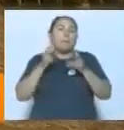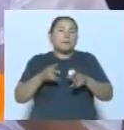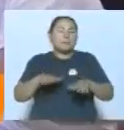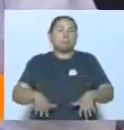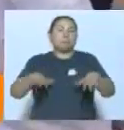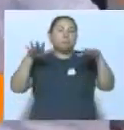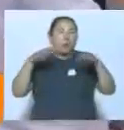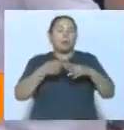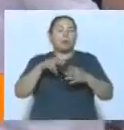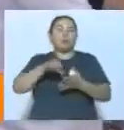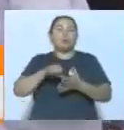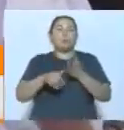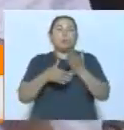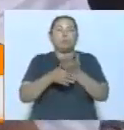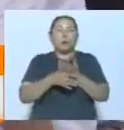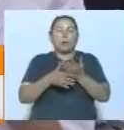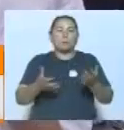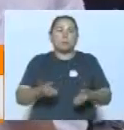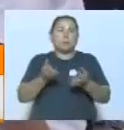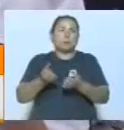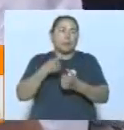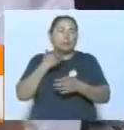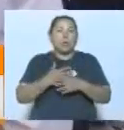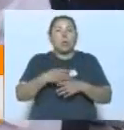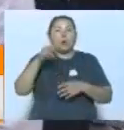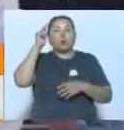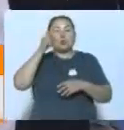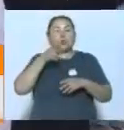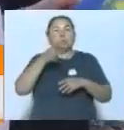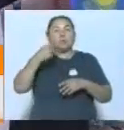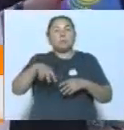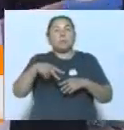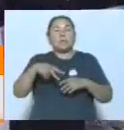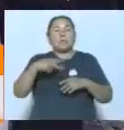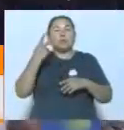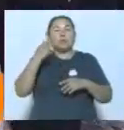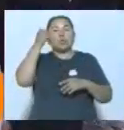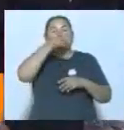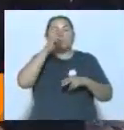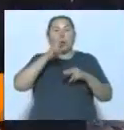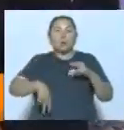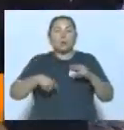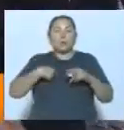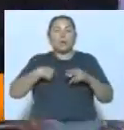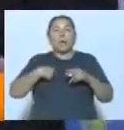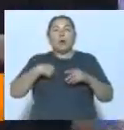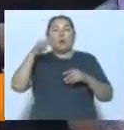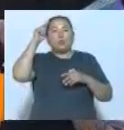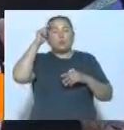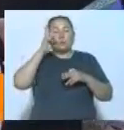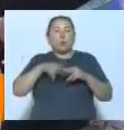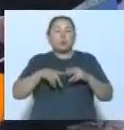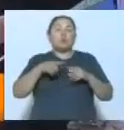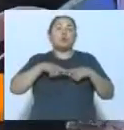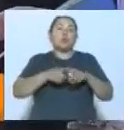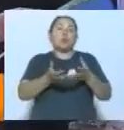атсалысқан. 2022 жылы мамыр айында оқу бітіріп келіп, Ақтау қаласы төтенше жағдайлар инженер лауазымына